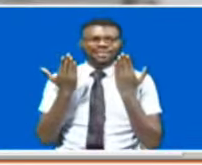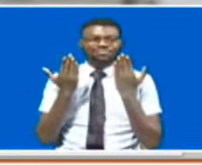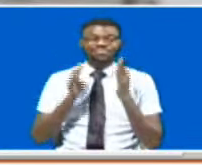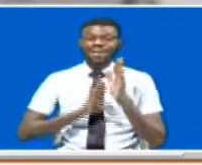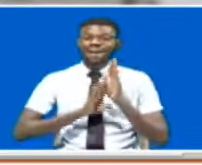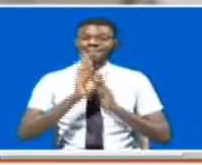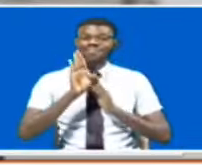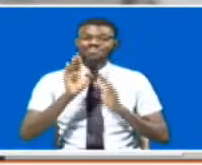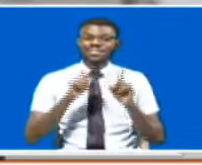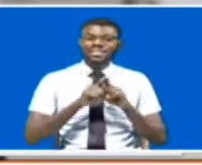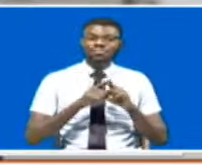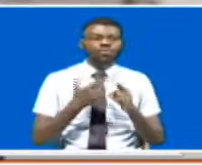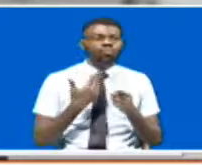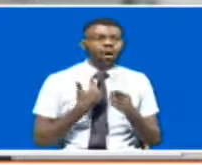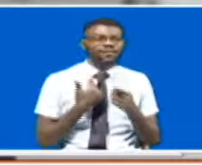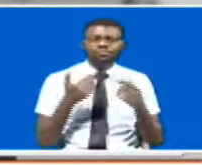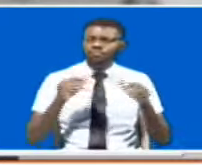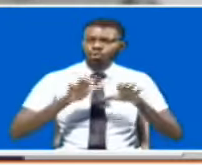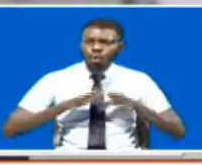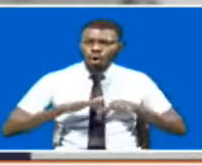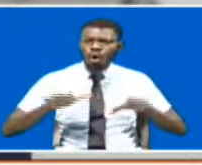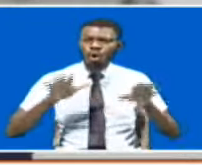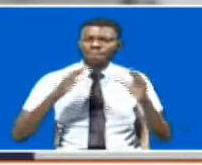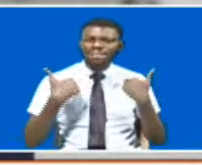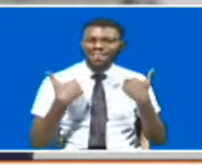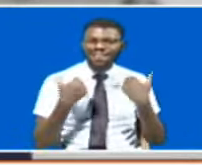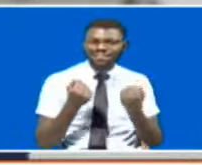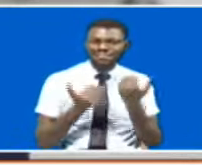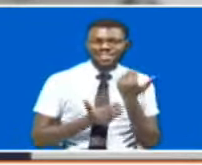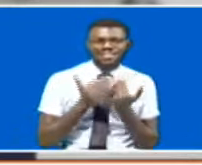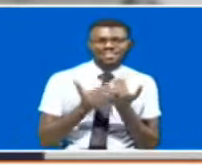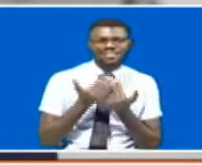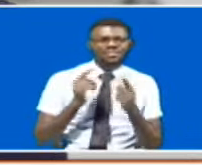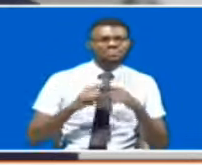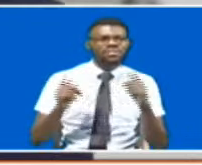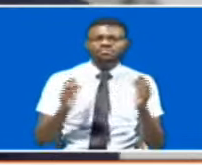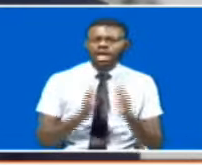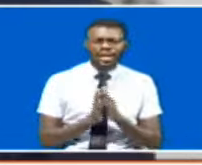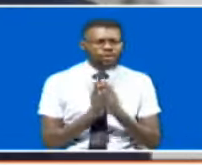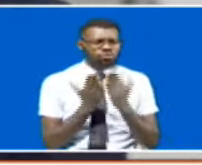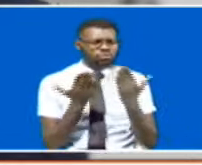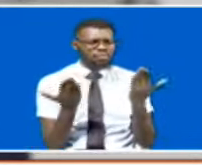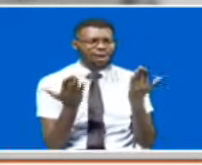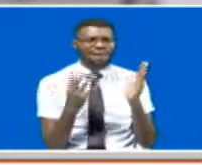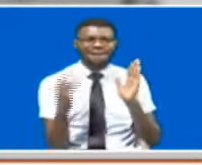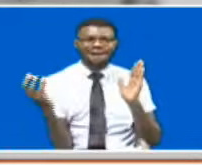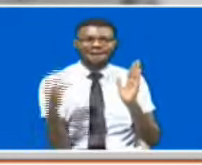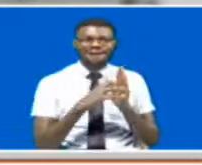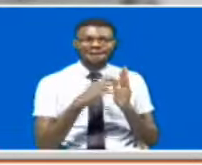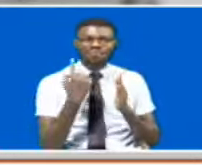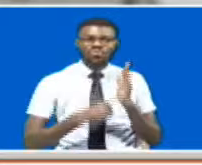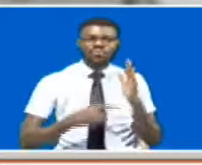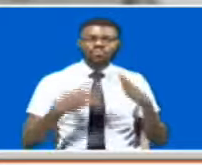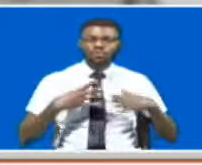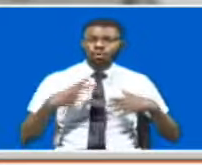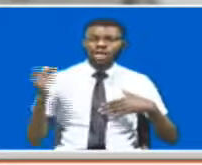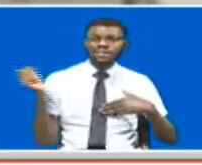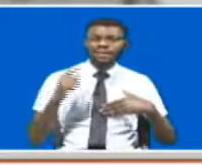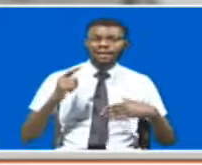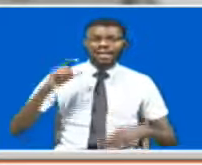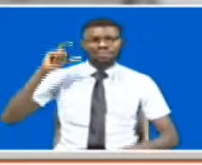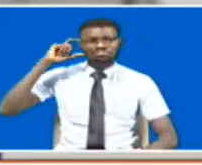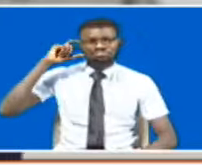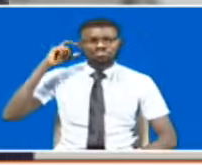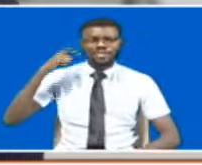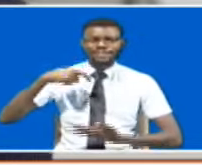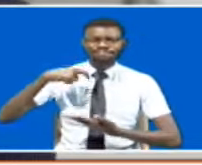katika mambo ya universal healthcare. Ingawaje magazeti wanaripoti kwamba wale wako na mshahara kubwa ati